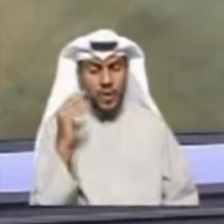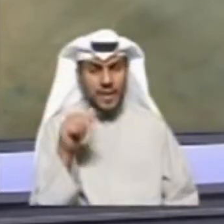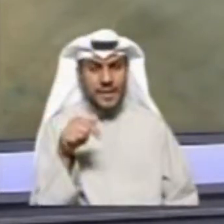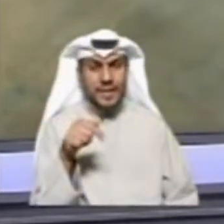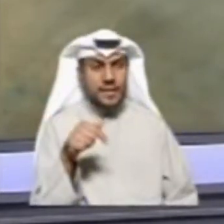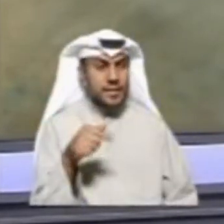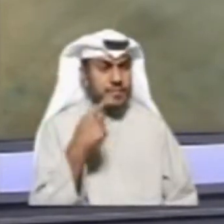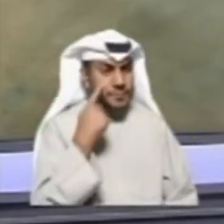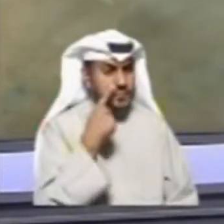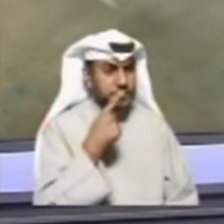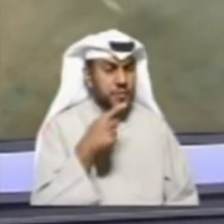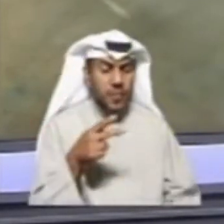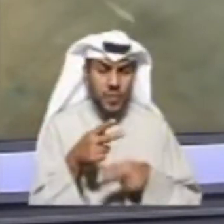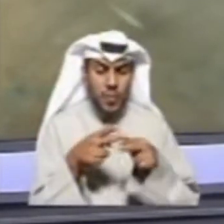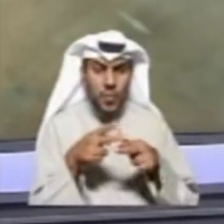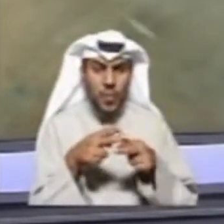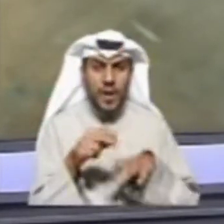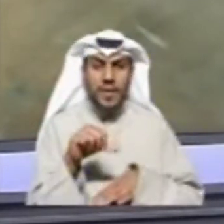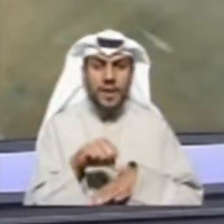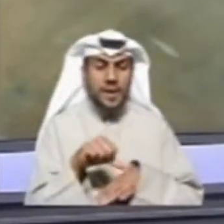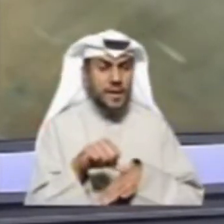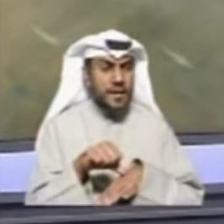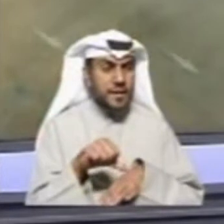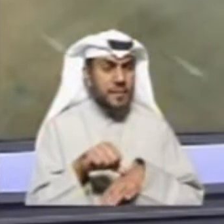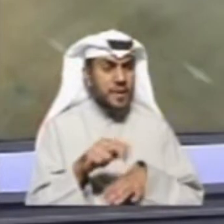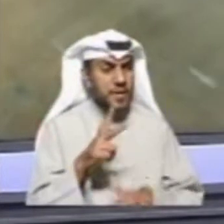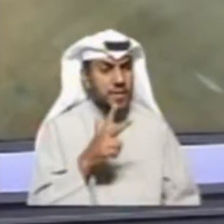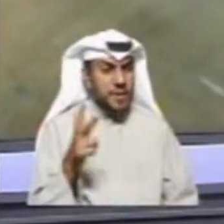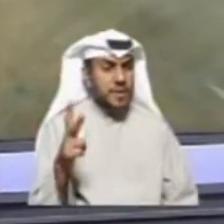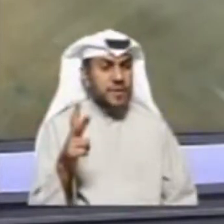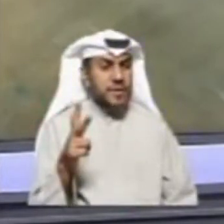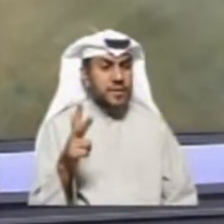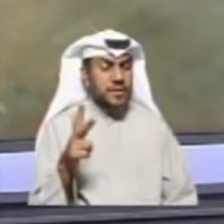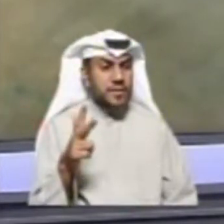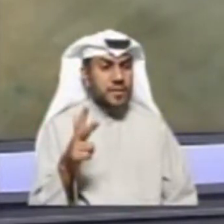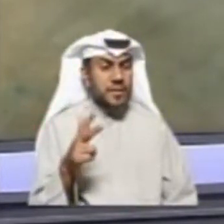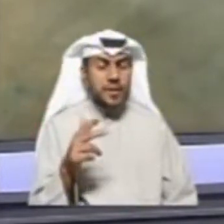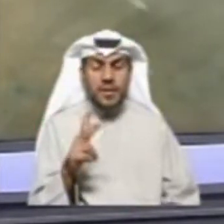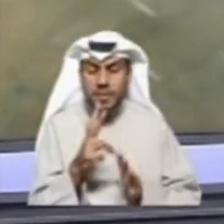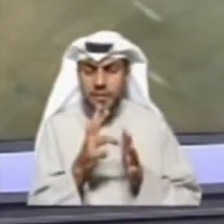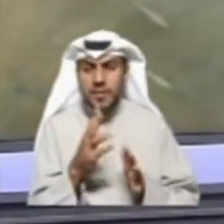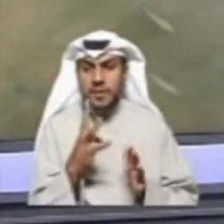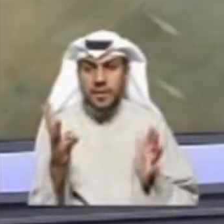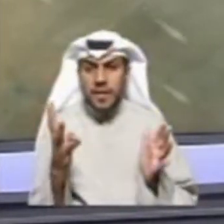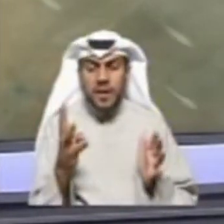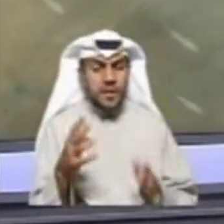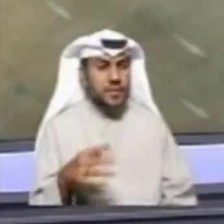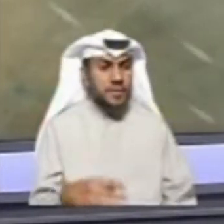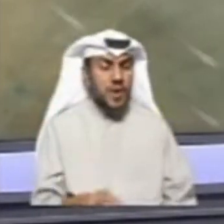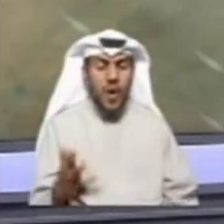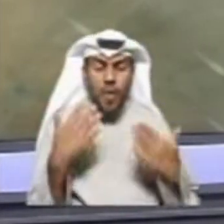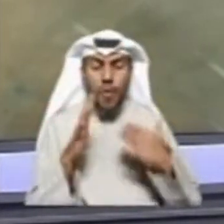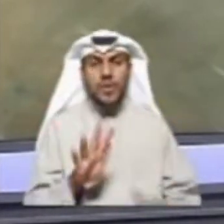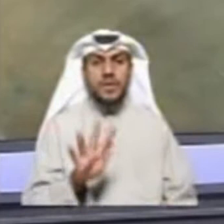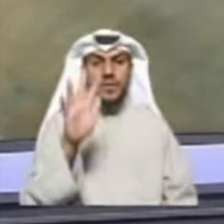في مدينة الكويت 18 درجة مئوية، المناطق الساحلية بشكل عام متفاوتة ما بين 18 إلى 19 درجة مئوية. استمرار الرياح